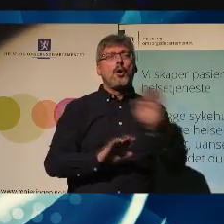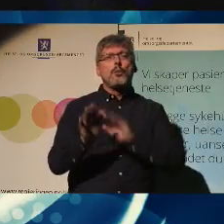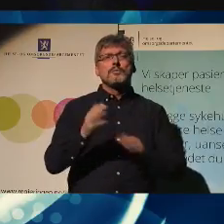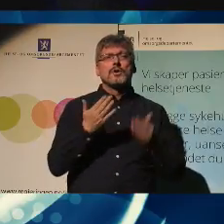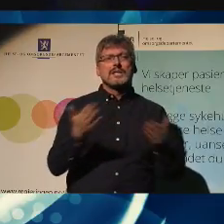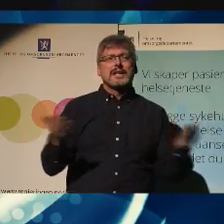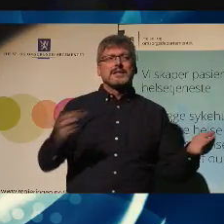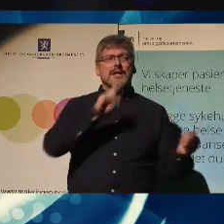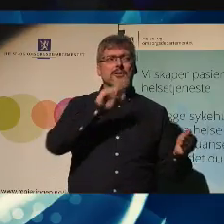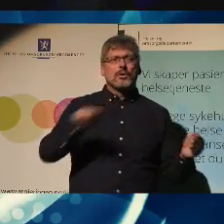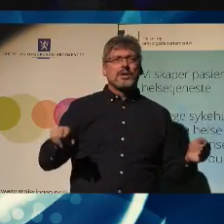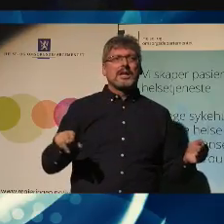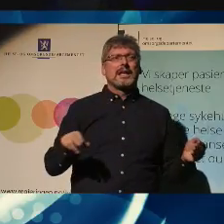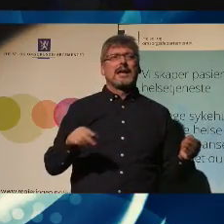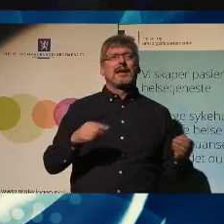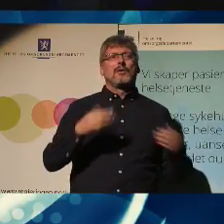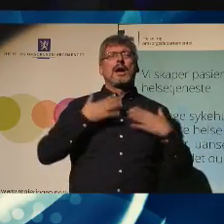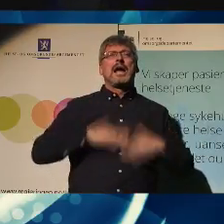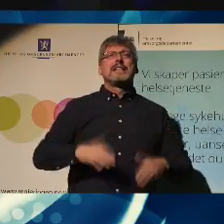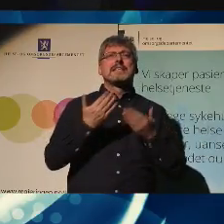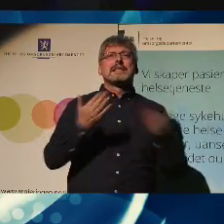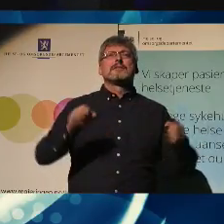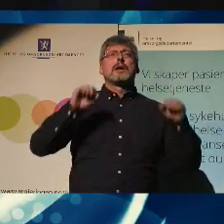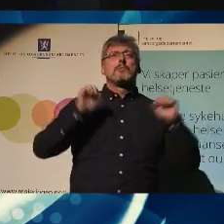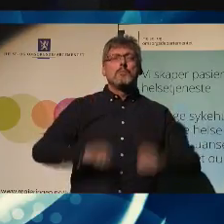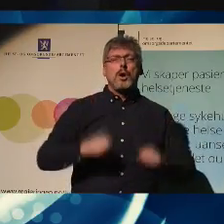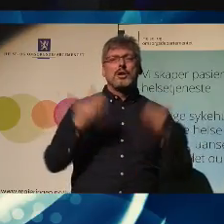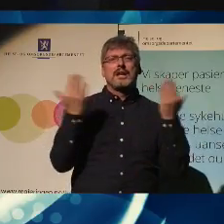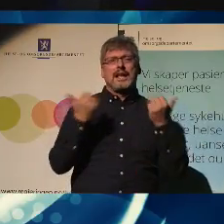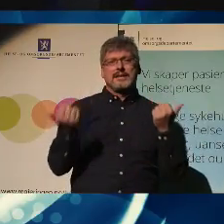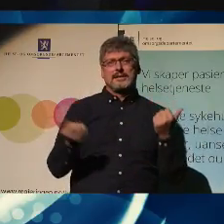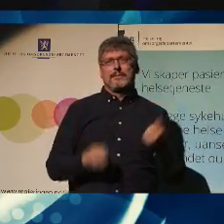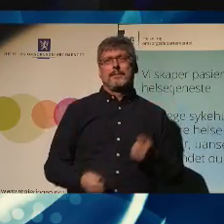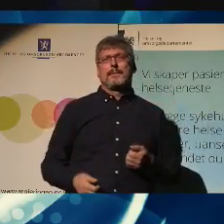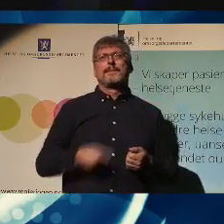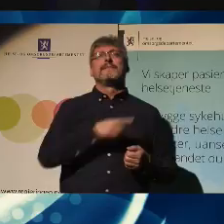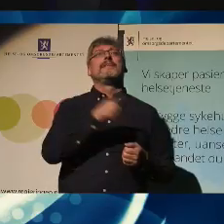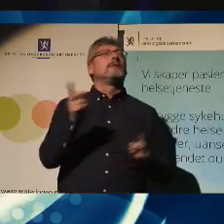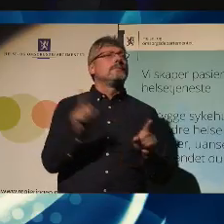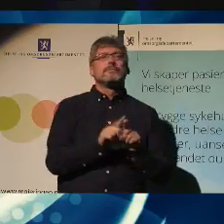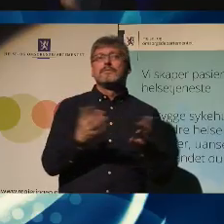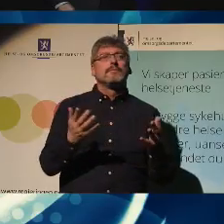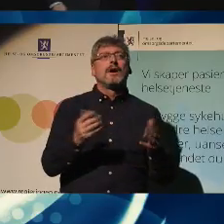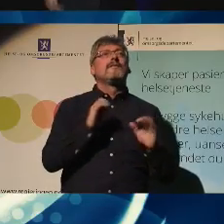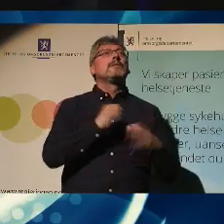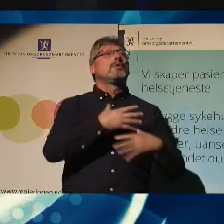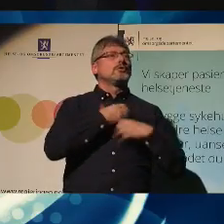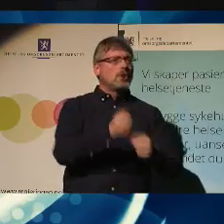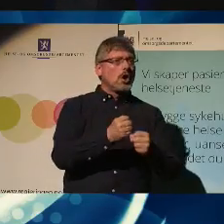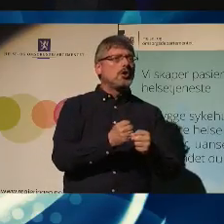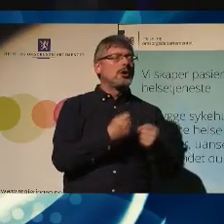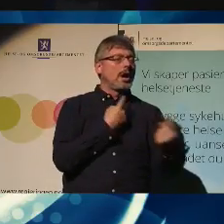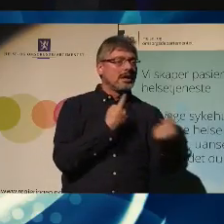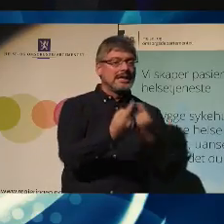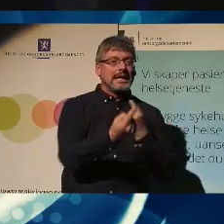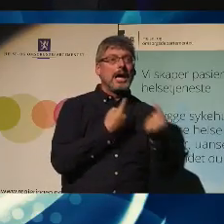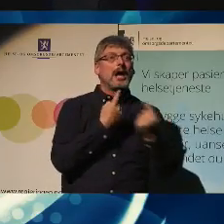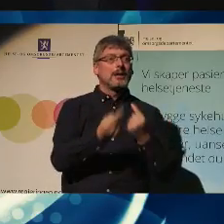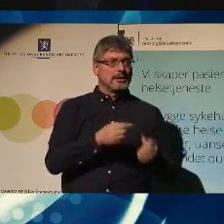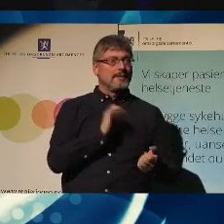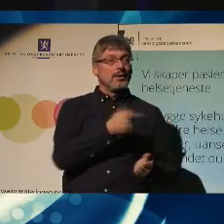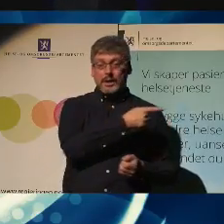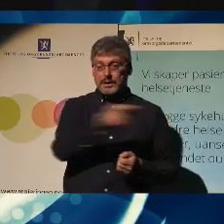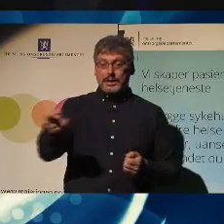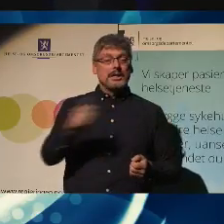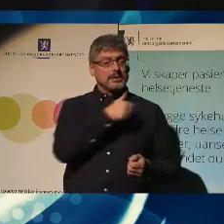og helsetjenesten bør lese. Og den handler nettopp om at vi må tørre å ta den dialogen. Vi har nemlig synspunkter